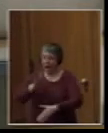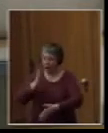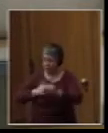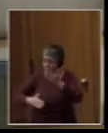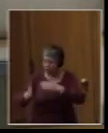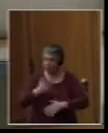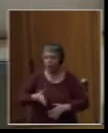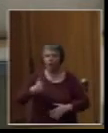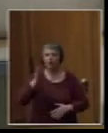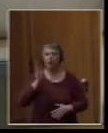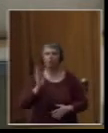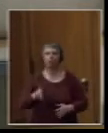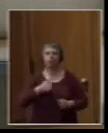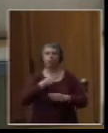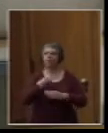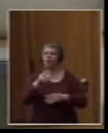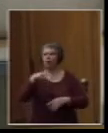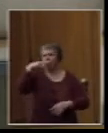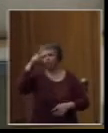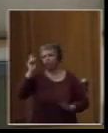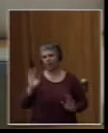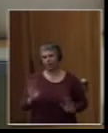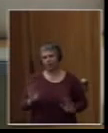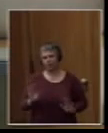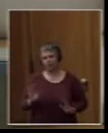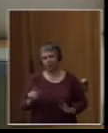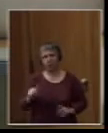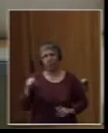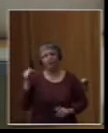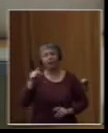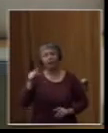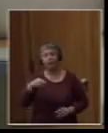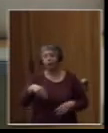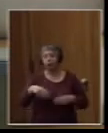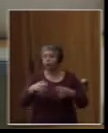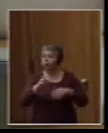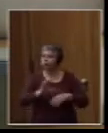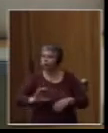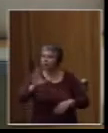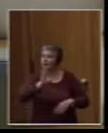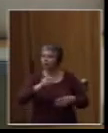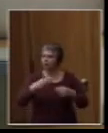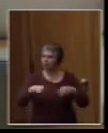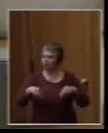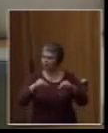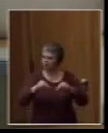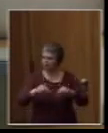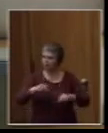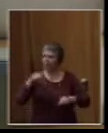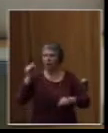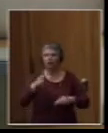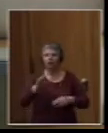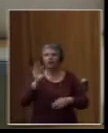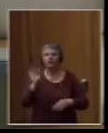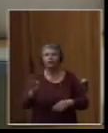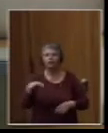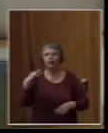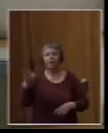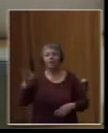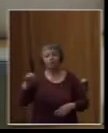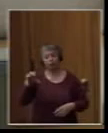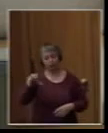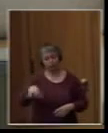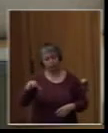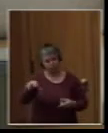Τελειώνοντας, το Συμβούλιο της Ευρώπης έχει θέσει ως στόχο την ευαισθητοποίηση και την ενημέρωση της κοινωνίας και των φορέων, καθώς και των